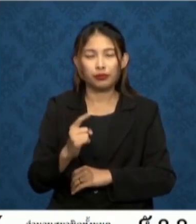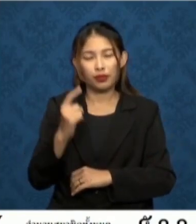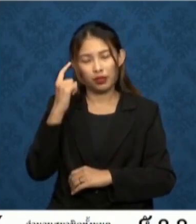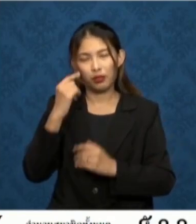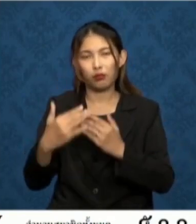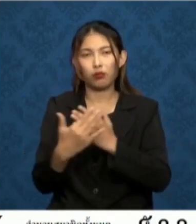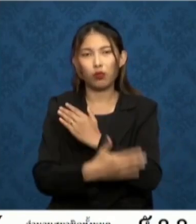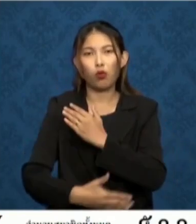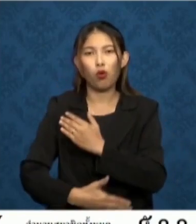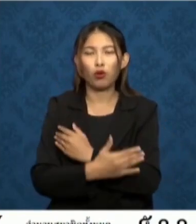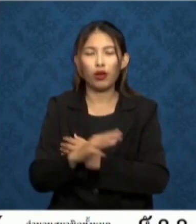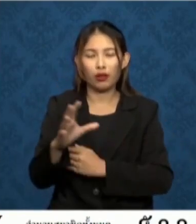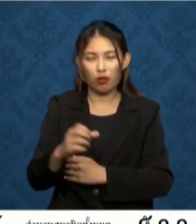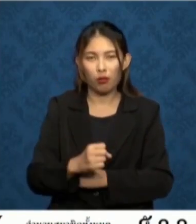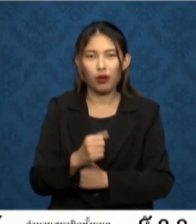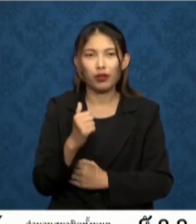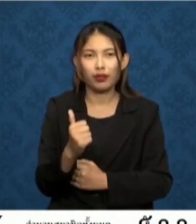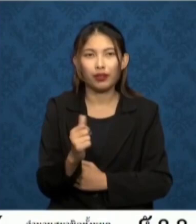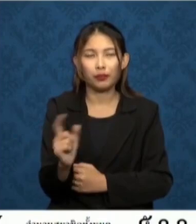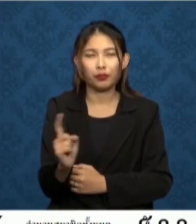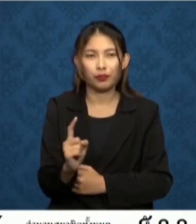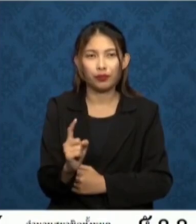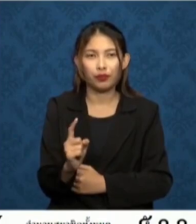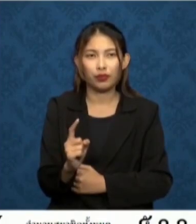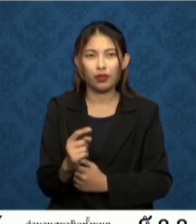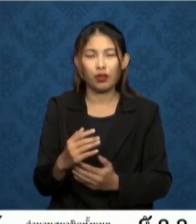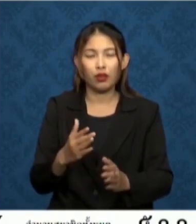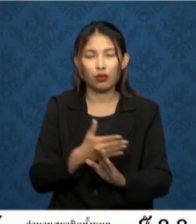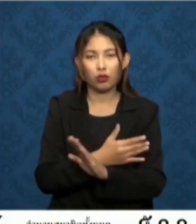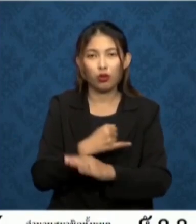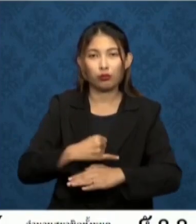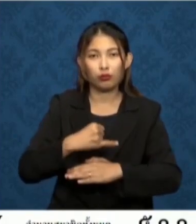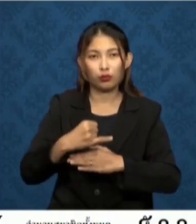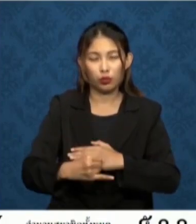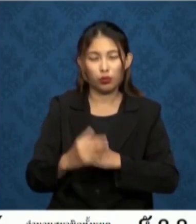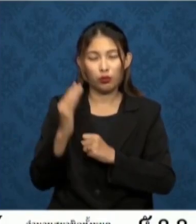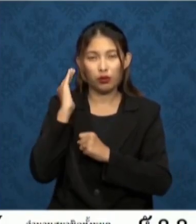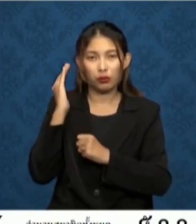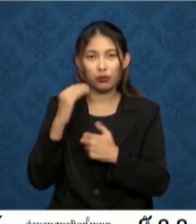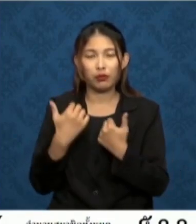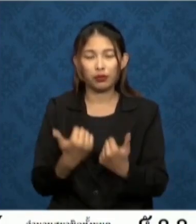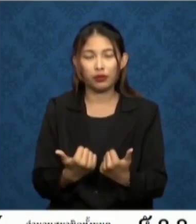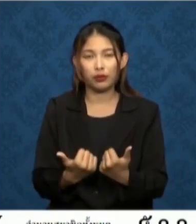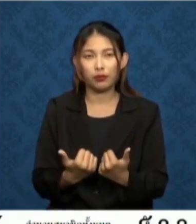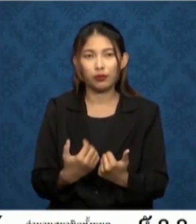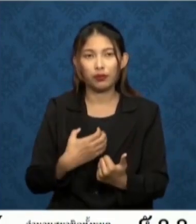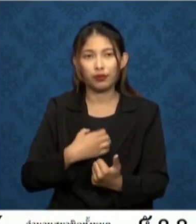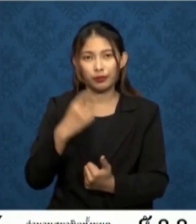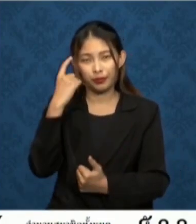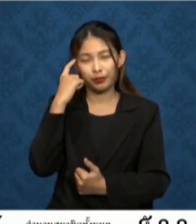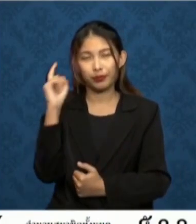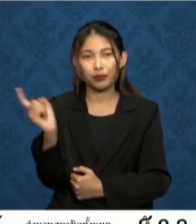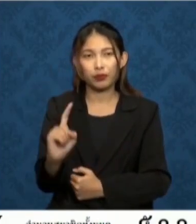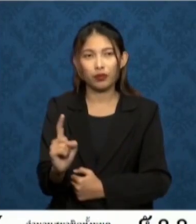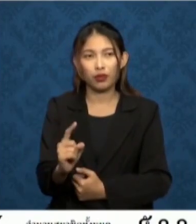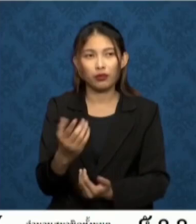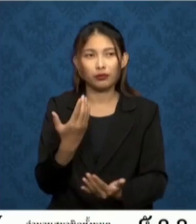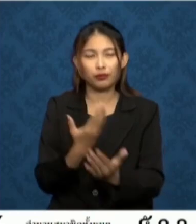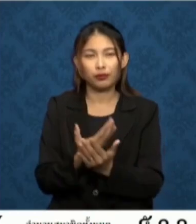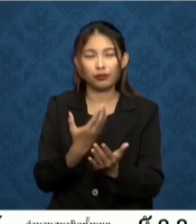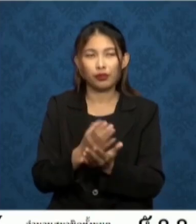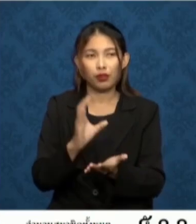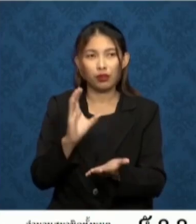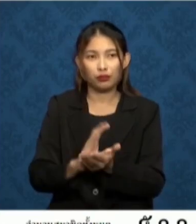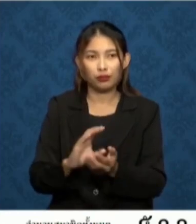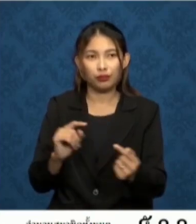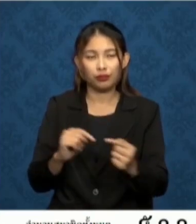าสนี้เอาไว้ให้ได้ครับท่านประธานครับก่อนจะจบการอภิปรายครั้งนี้ผมทราบดีครับว่างบประมาณโ